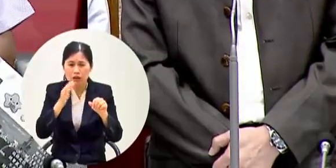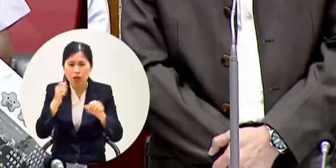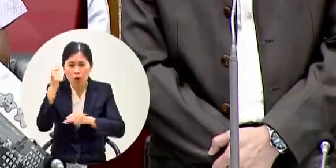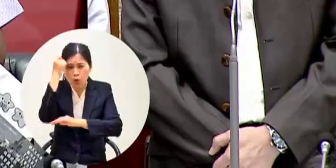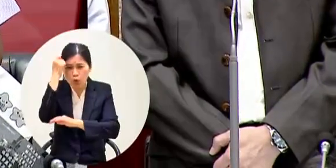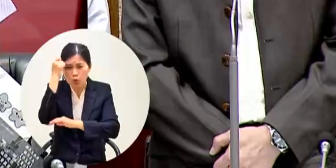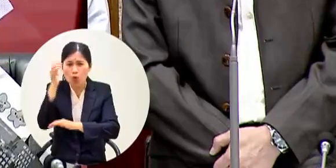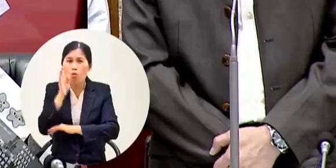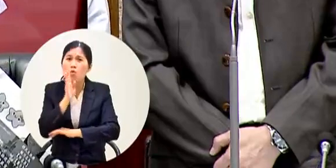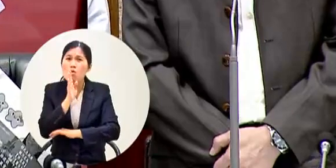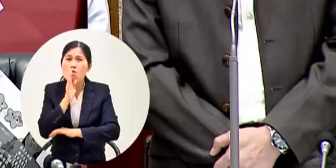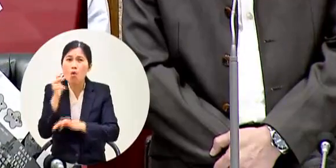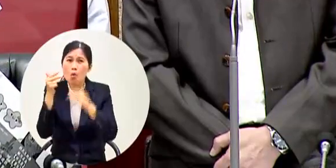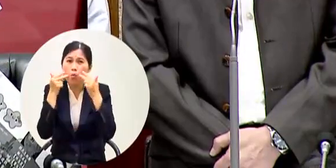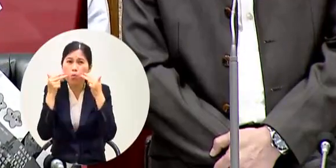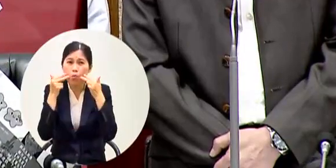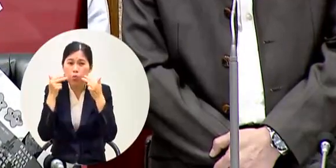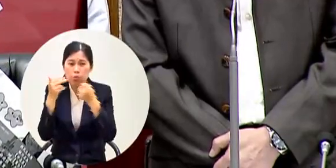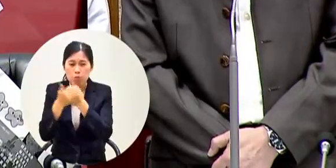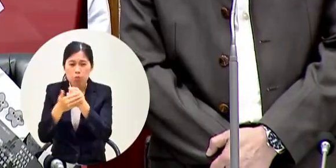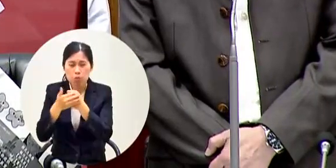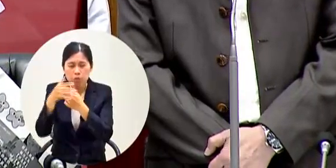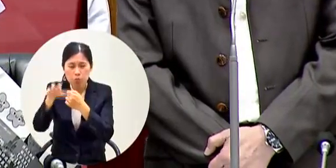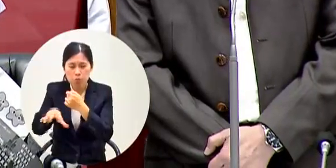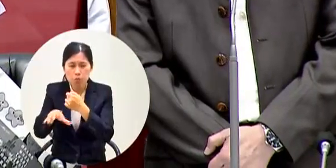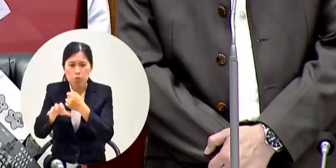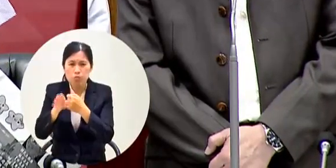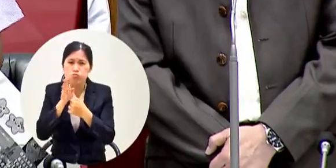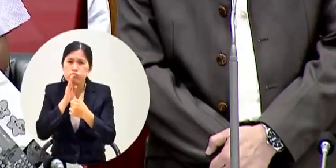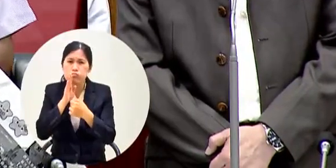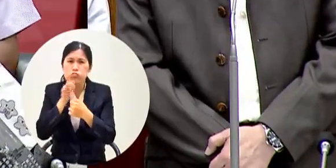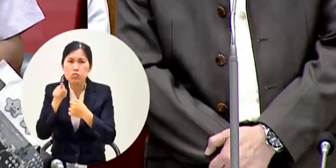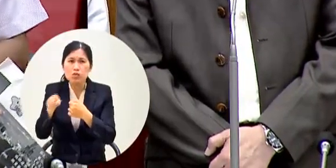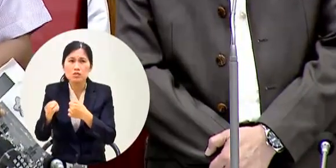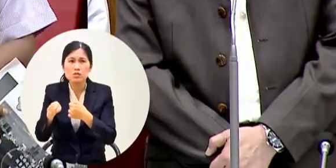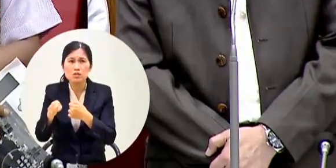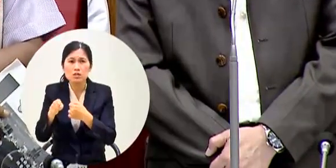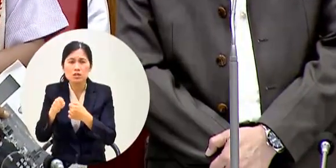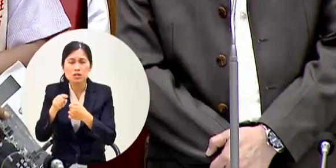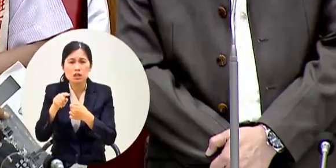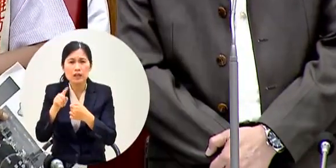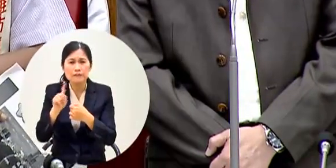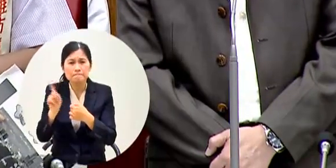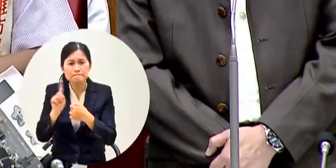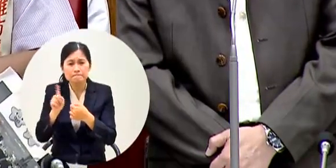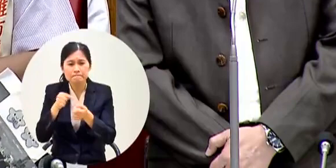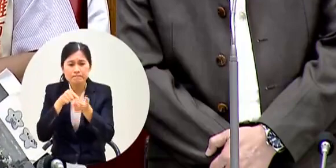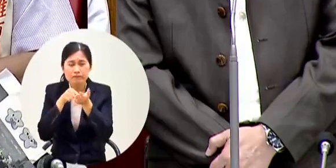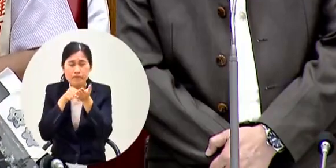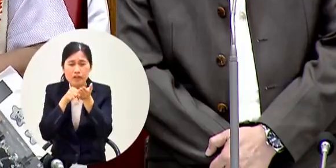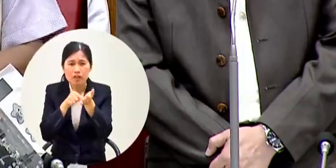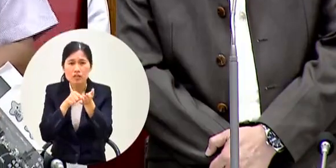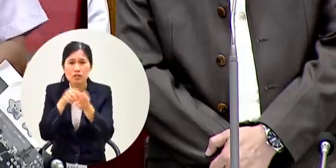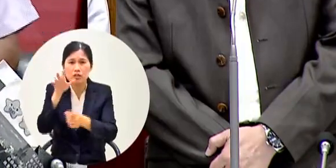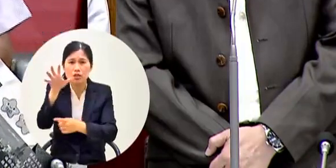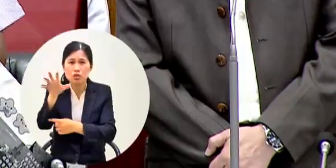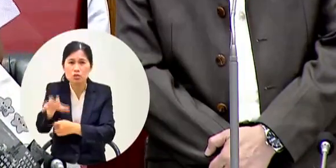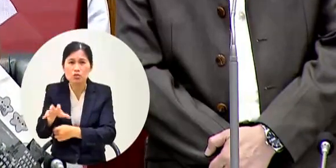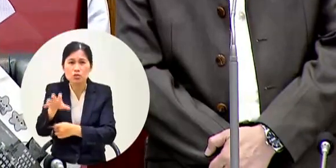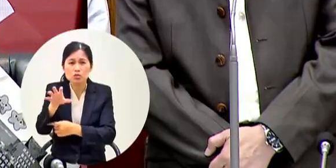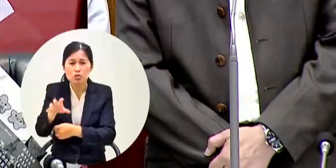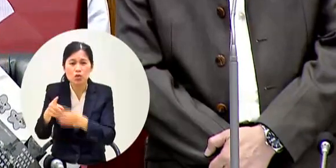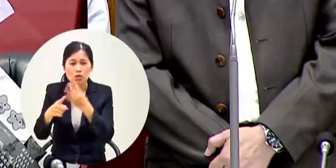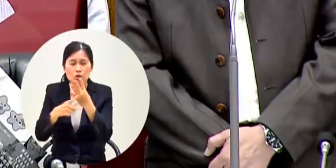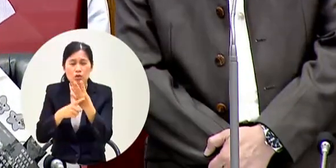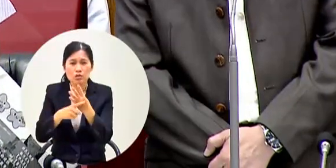住民，它是在平地的一个乡镇的其中之一个，但是它的居住环境是属